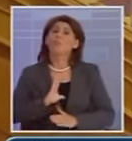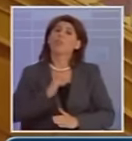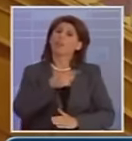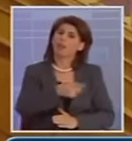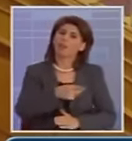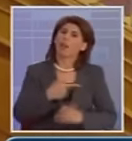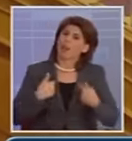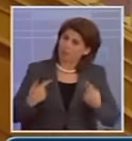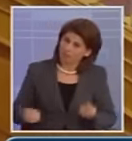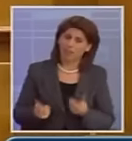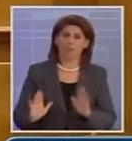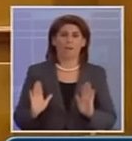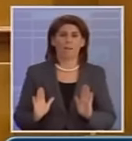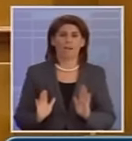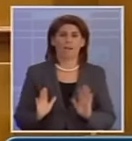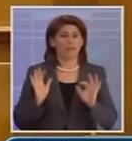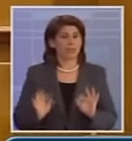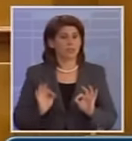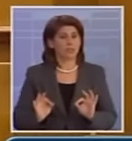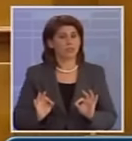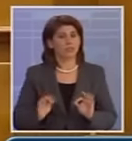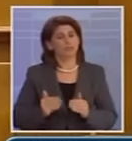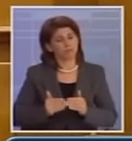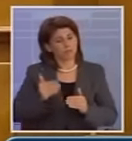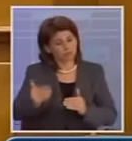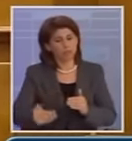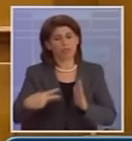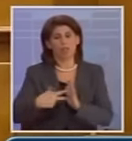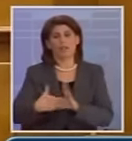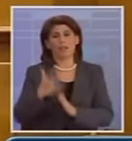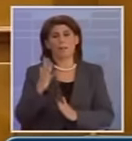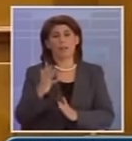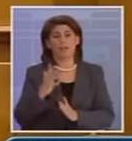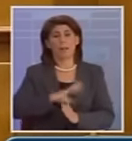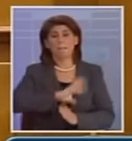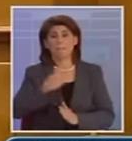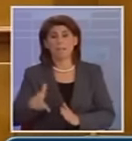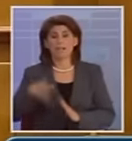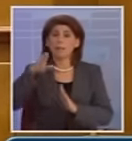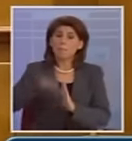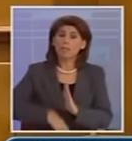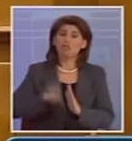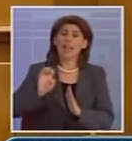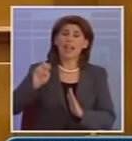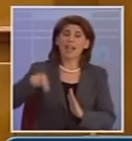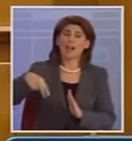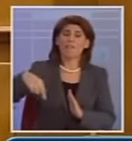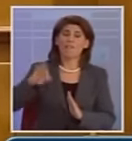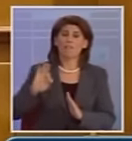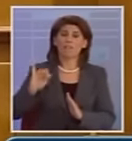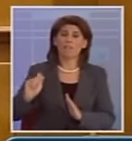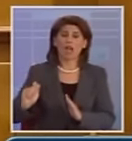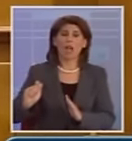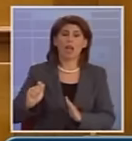αλλά και αυτή την κάναμε. Και φυσικά θα την επεκτείναμε και το 2015. Ως τη μείωση του έμφυα, όπου ζήταγαν εισπράξη